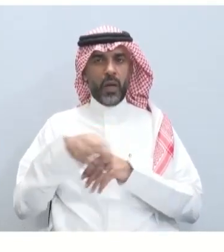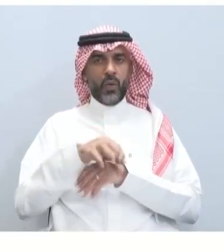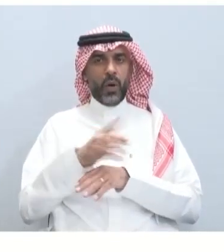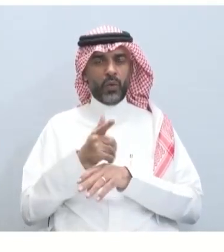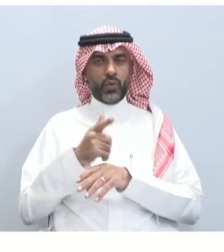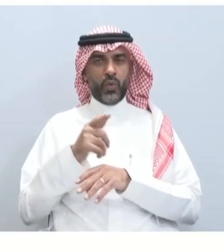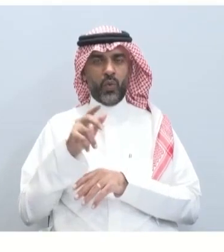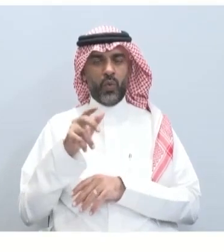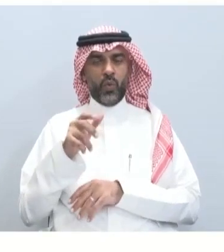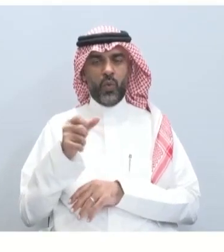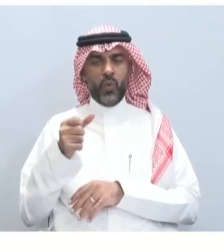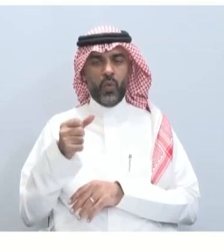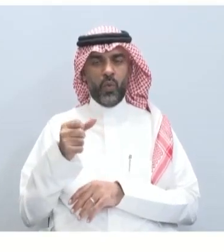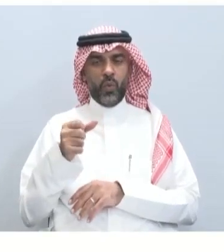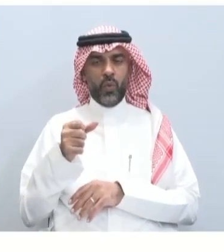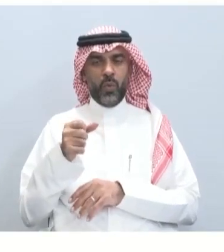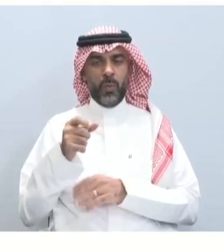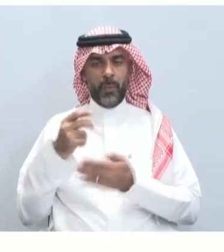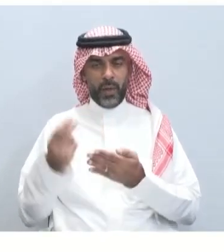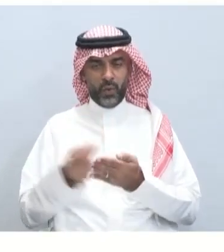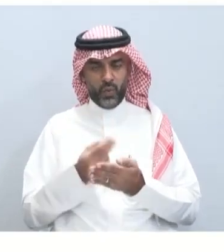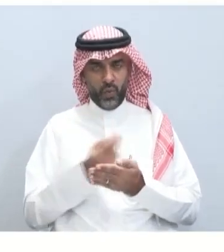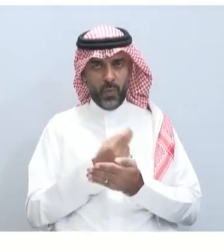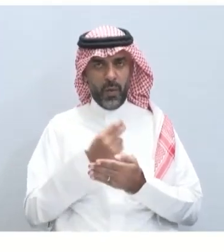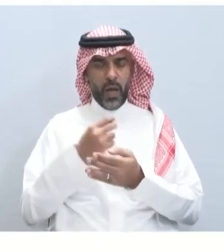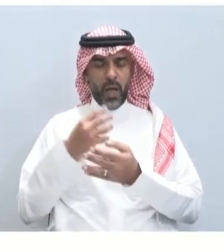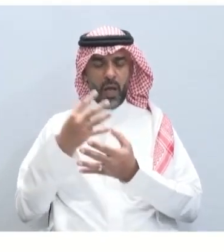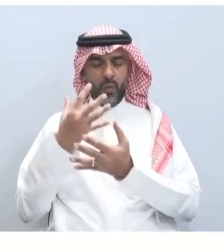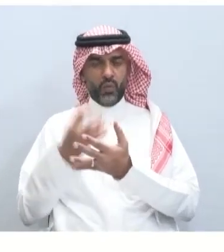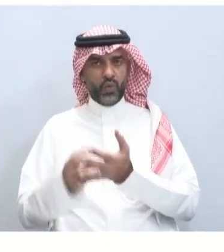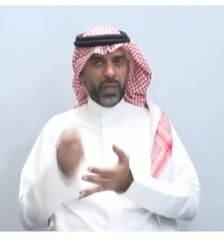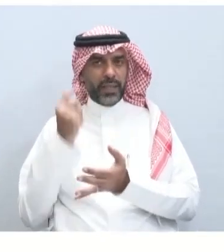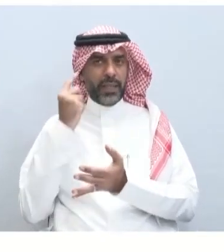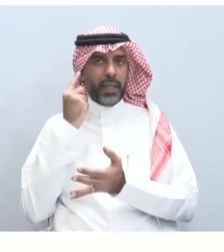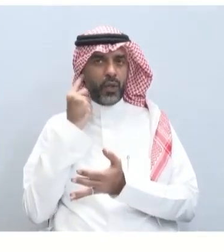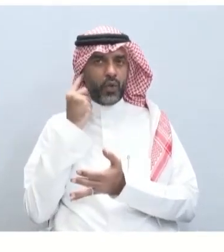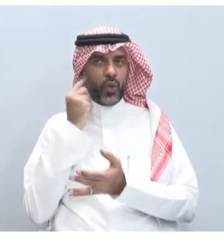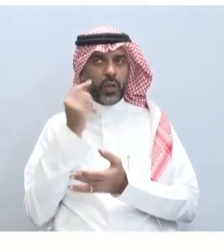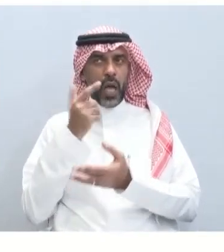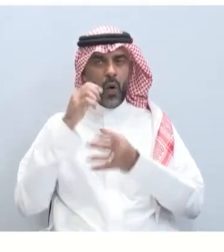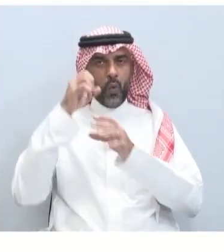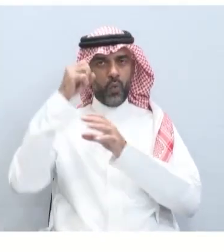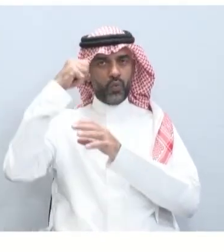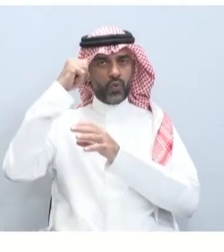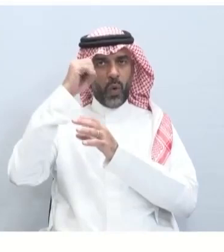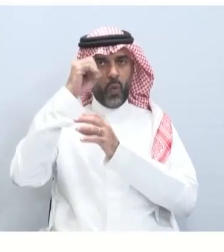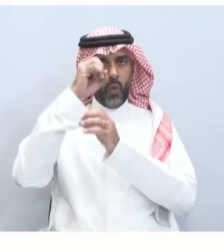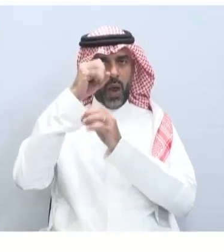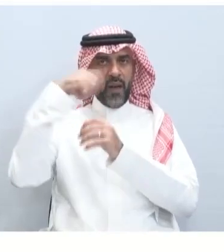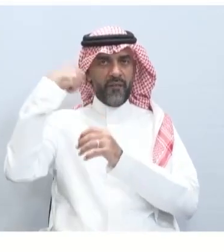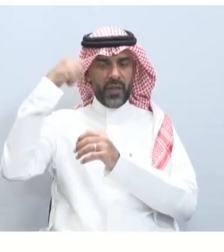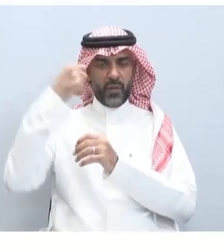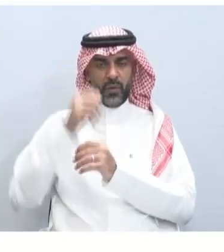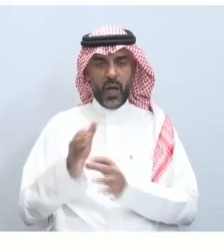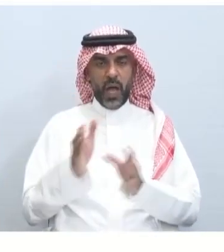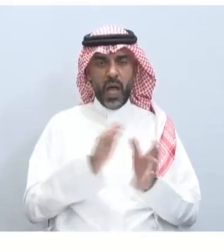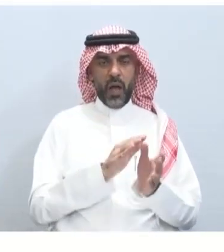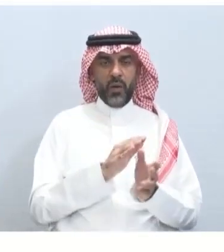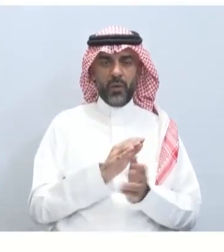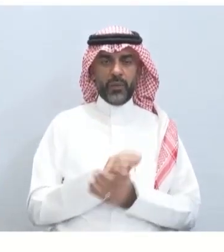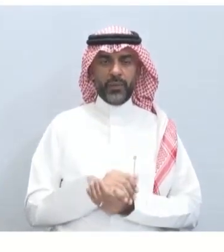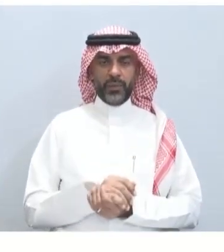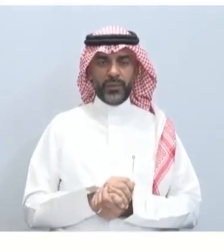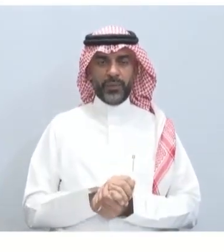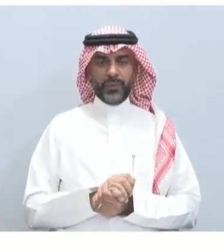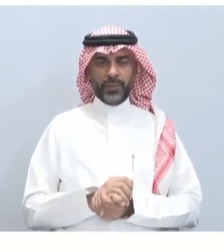الوثائقيه المكتوبه المسجله او المصوره والتي اذا كاننا تنقسم اما بحسب نوعها او